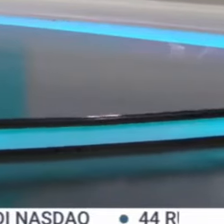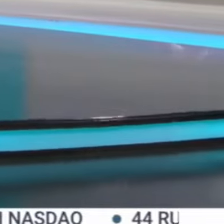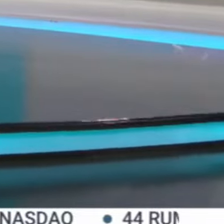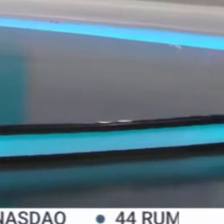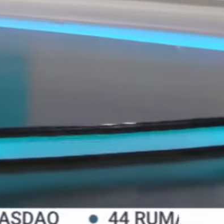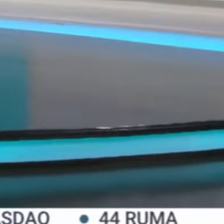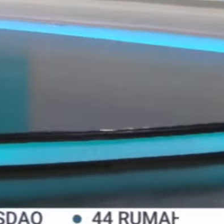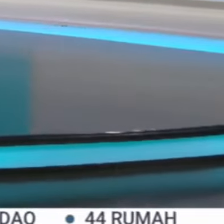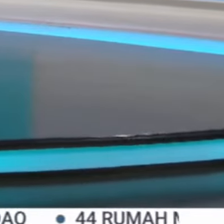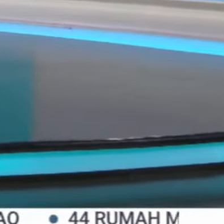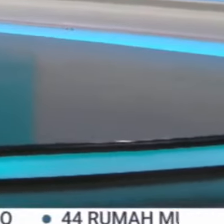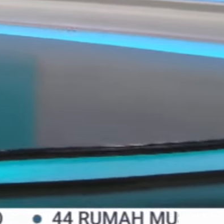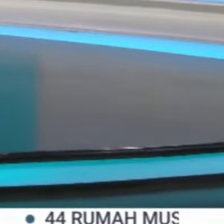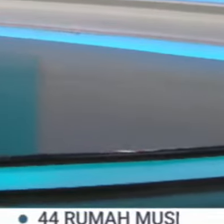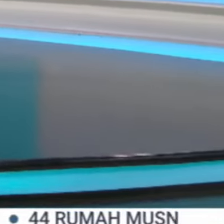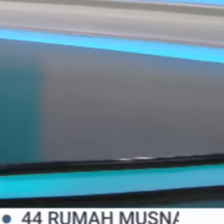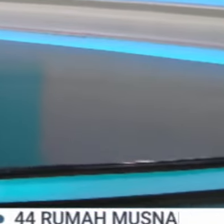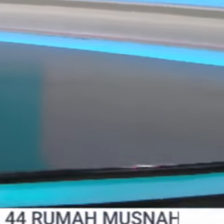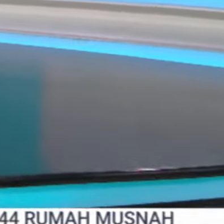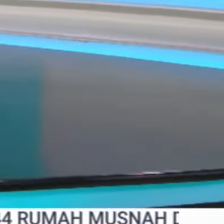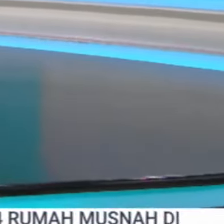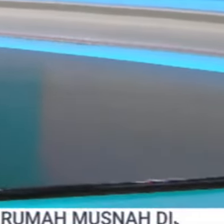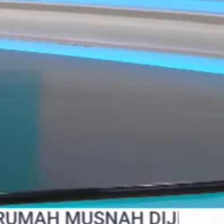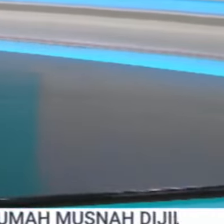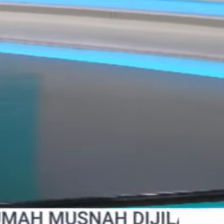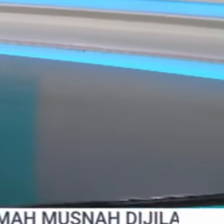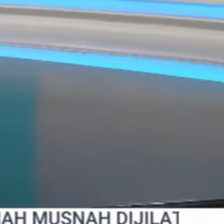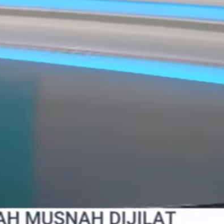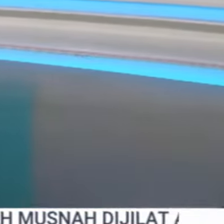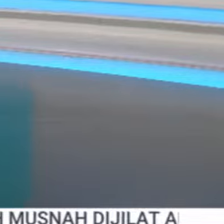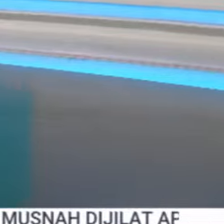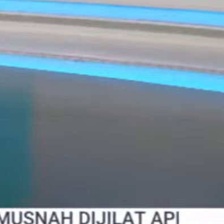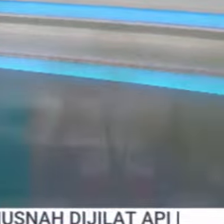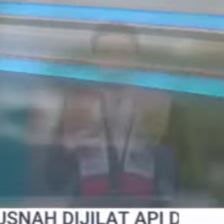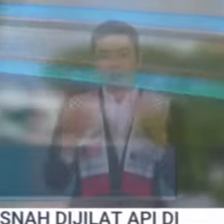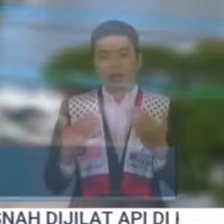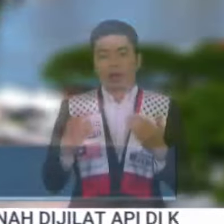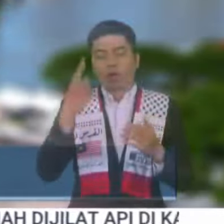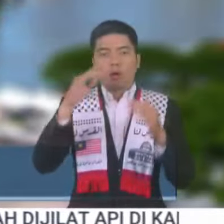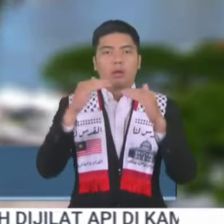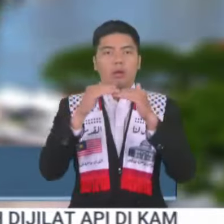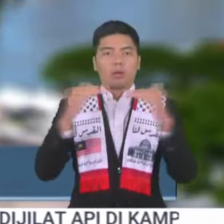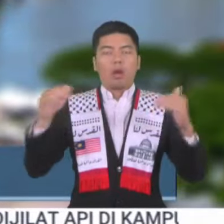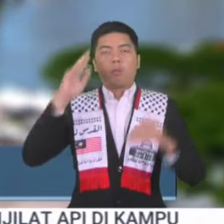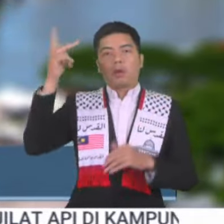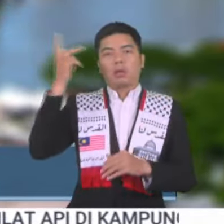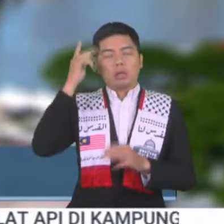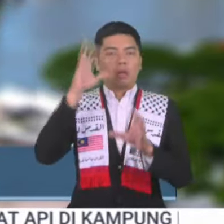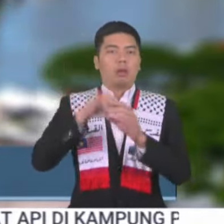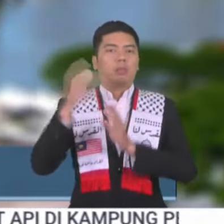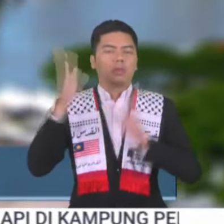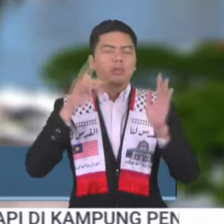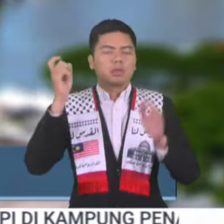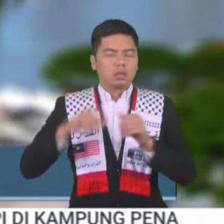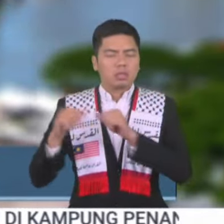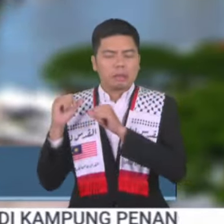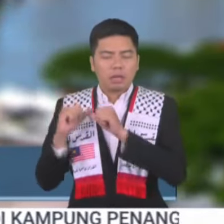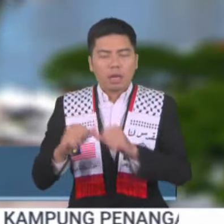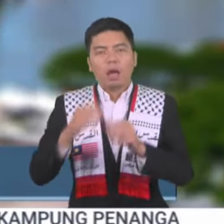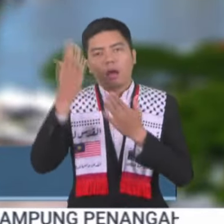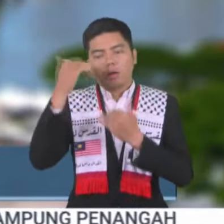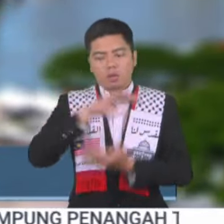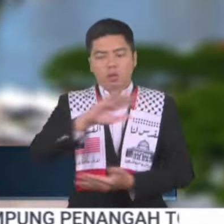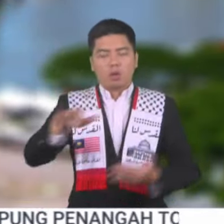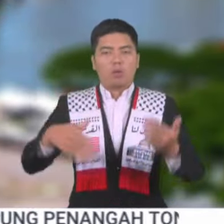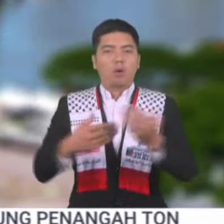Kuching. Silakan. Terima kasih, Otto. Kestabilan politik di Malaysia perlu dikekalkan agar semua